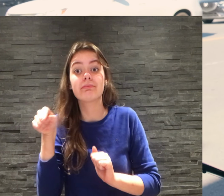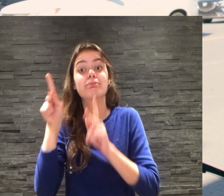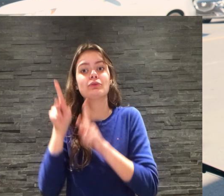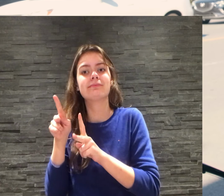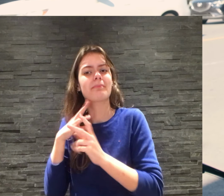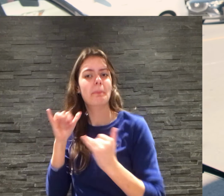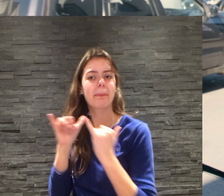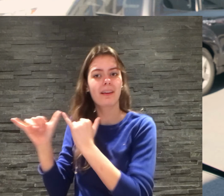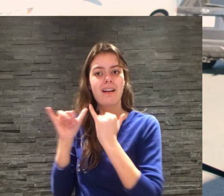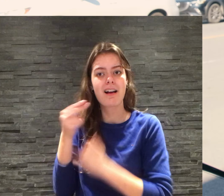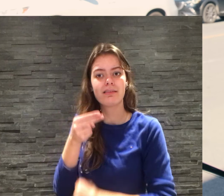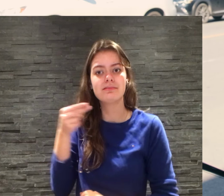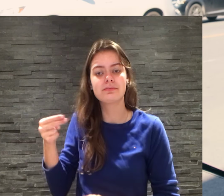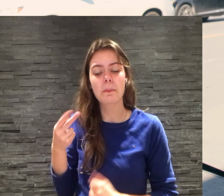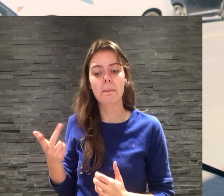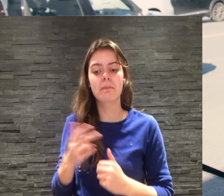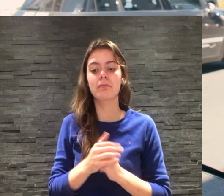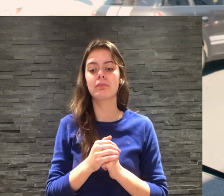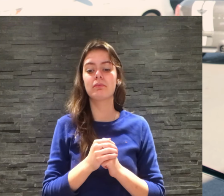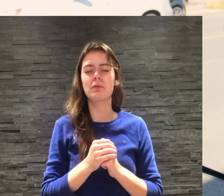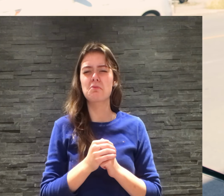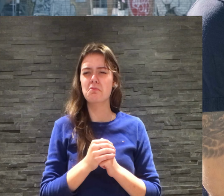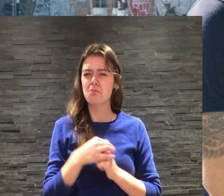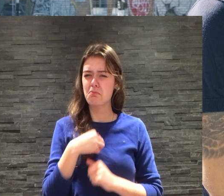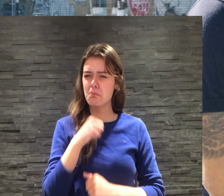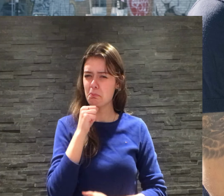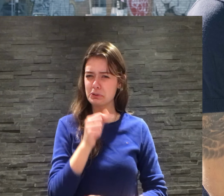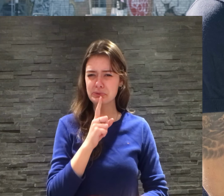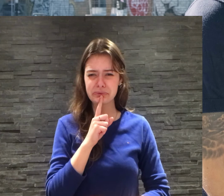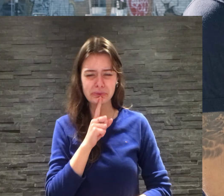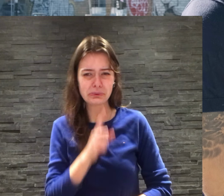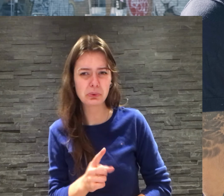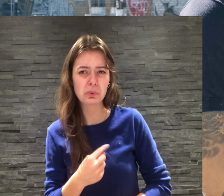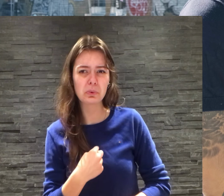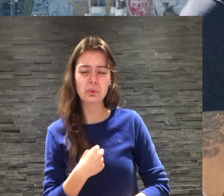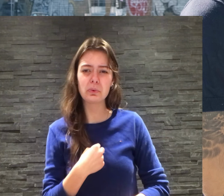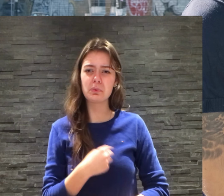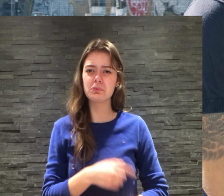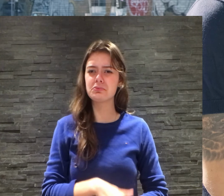autres personnes avec le même handicap.